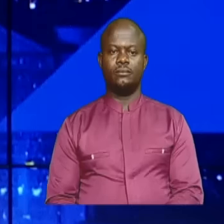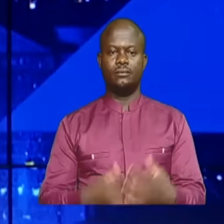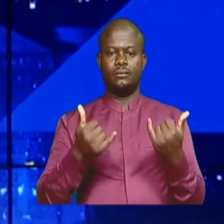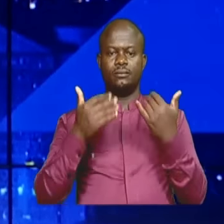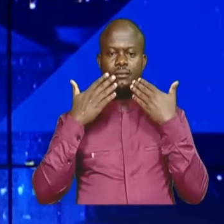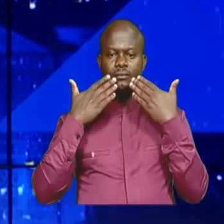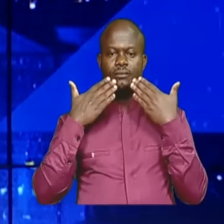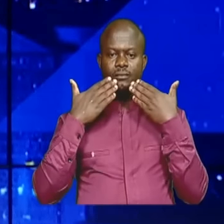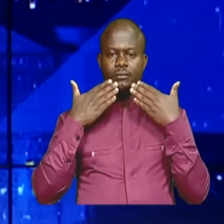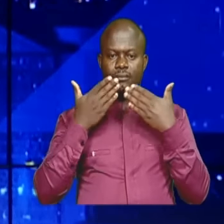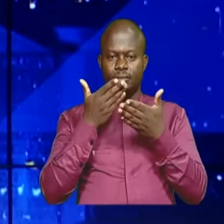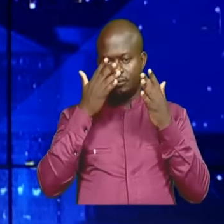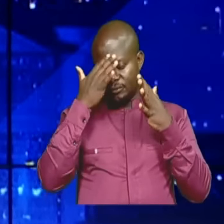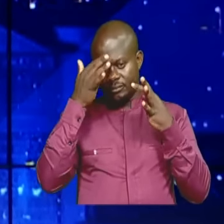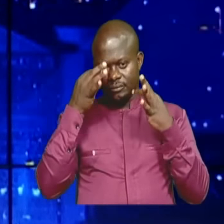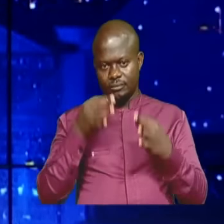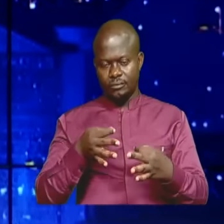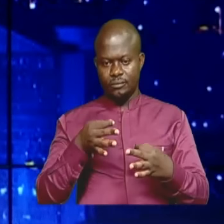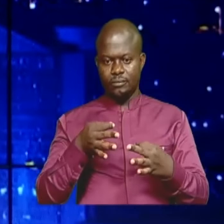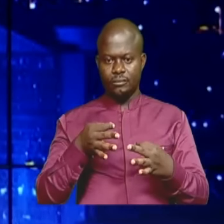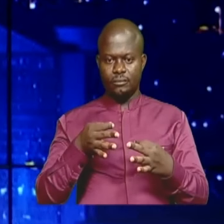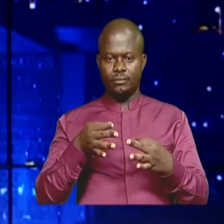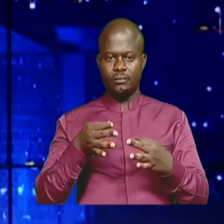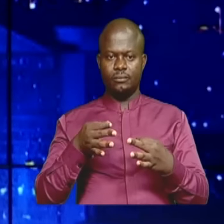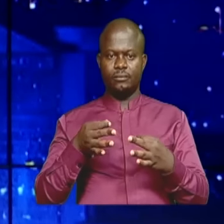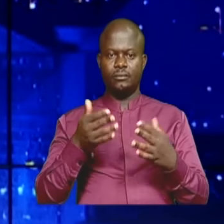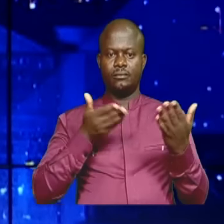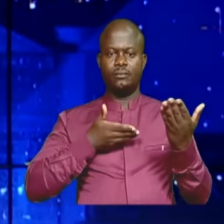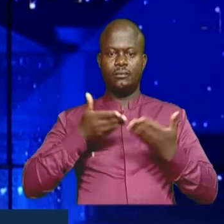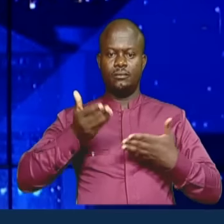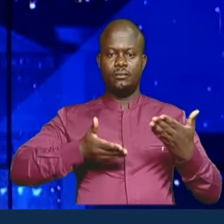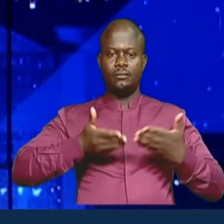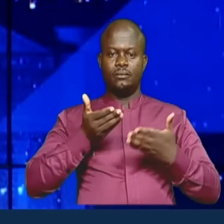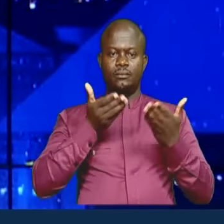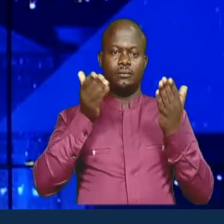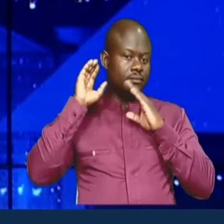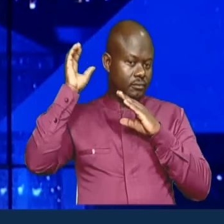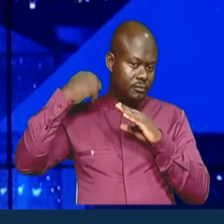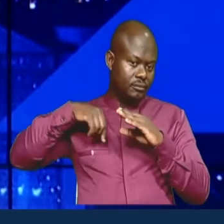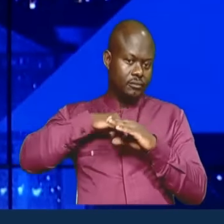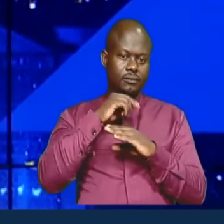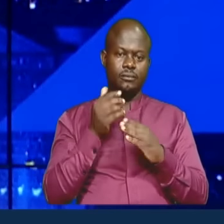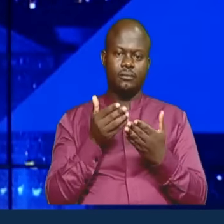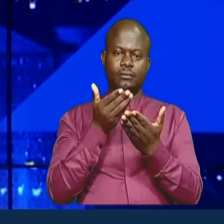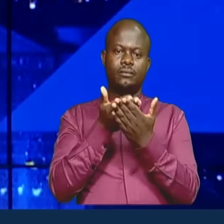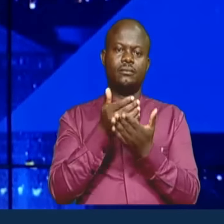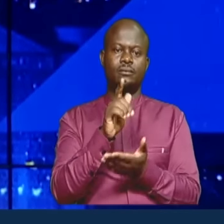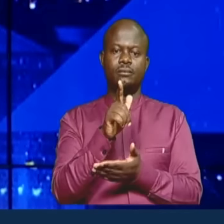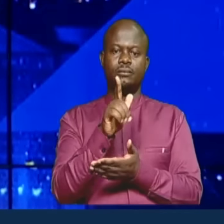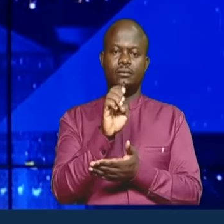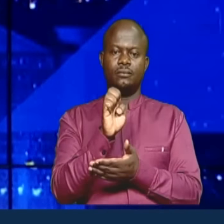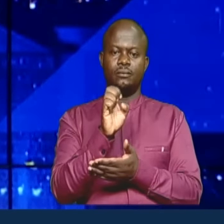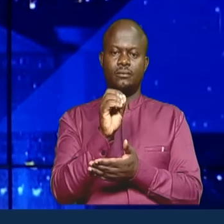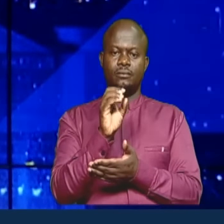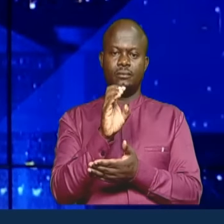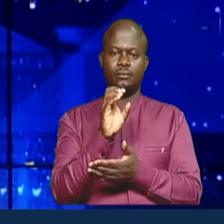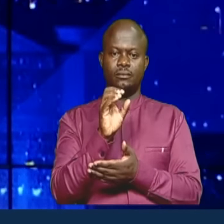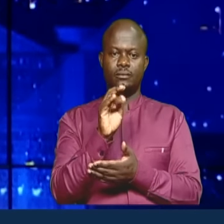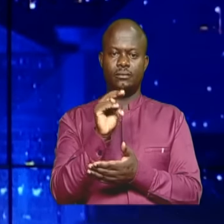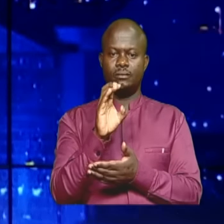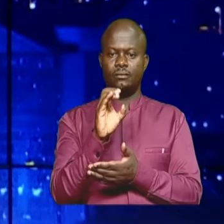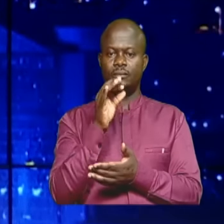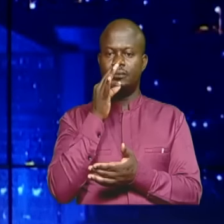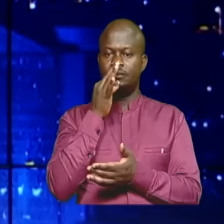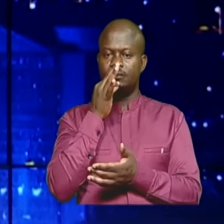Turabashimiye ko mwahisemo gukurikira televiziyo y'u Rwanda kandi tubahaye ikaze muri aya makuru mujye kugezwaho nanjye Leonce Kanzayire mfatanyije na Fidel